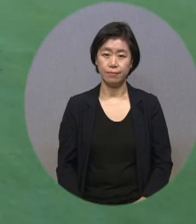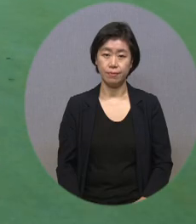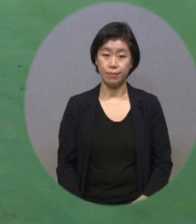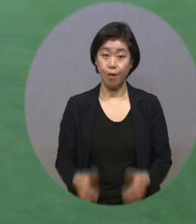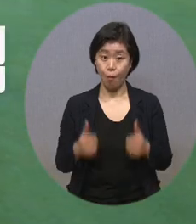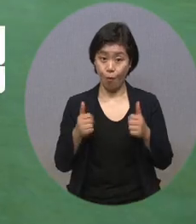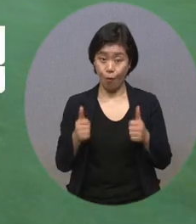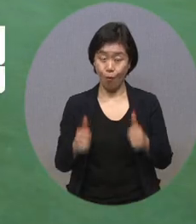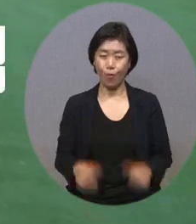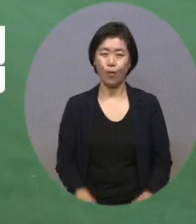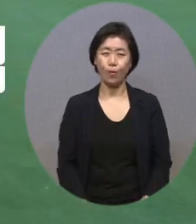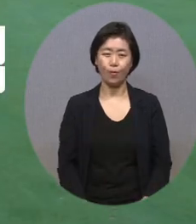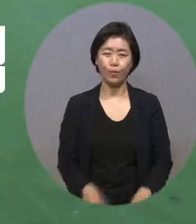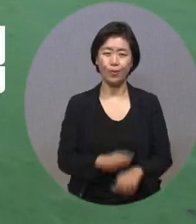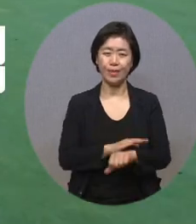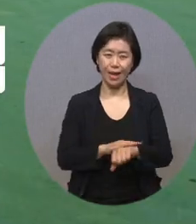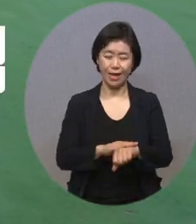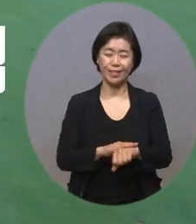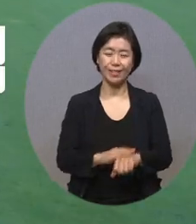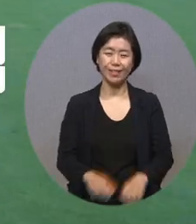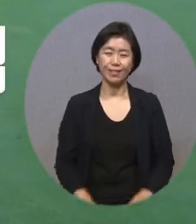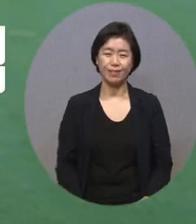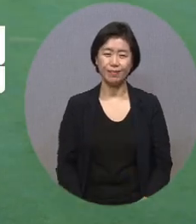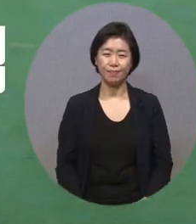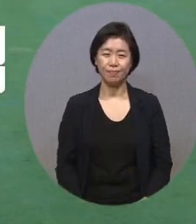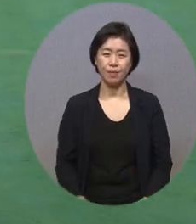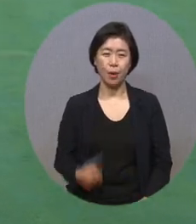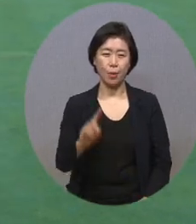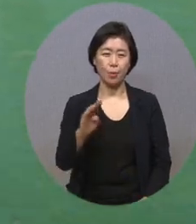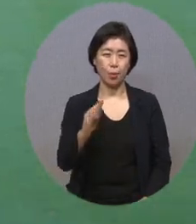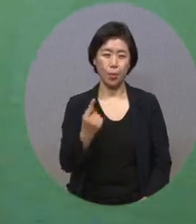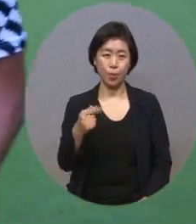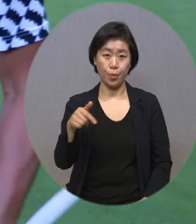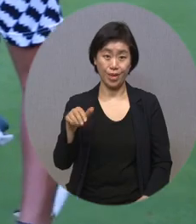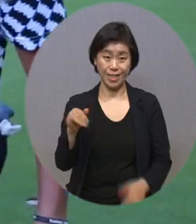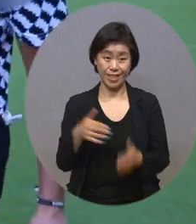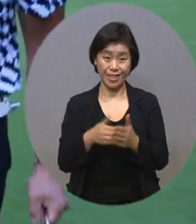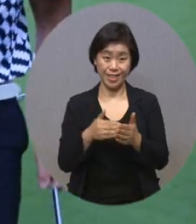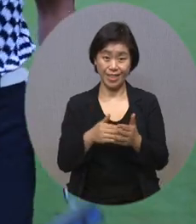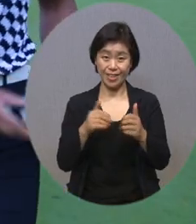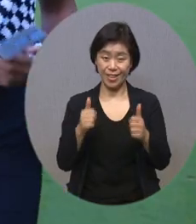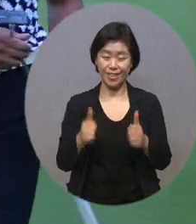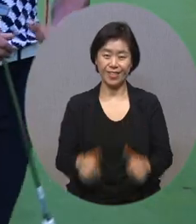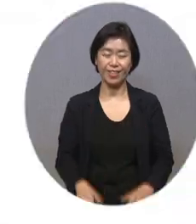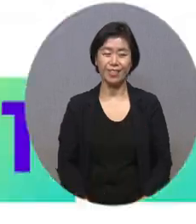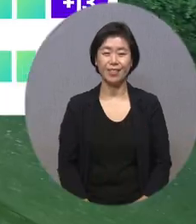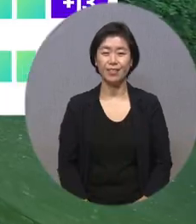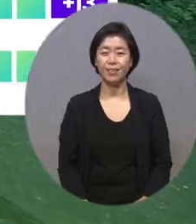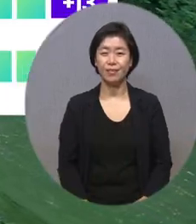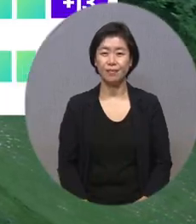나이스! 오, 나이스! 나이스 보기! 어. 잘했다. 잘했다. 잘했다. 잘했다. 잘했다.